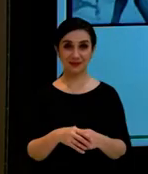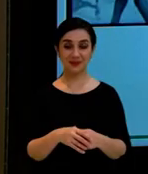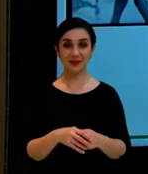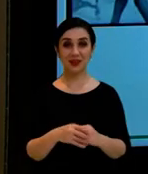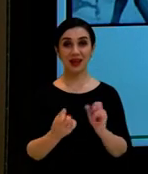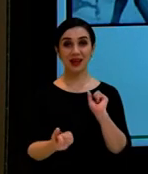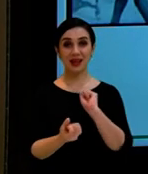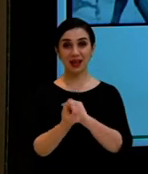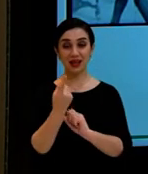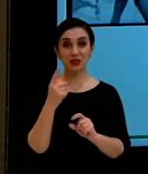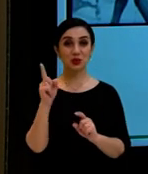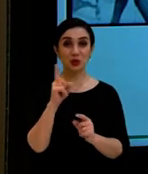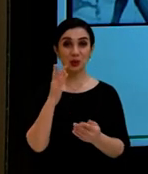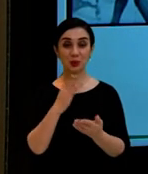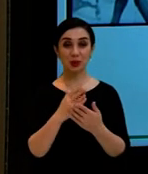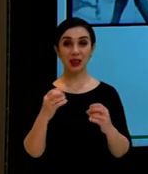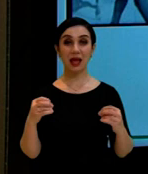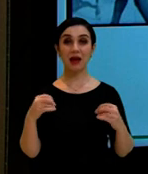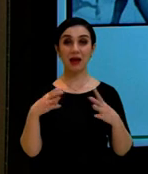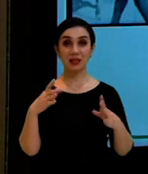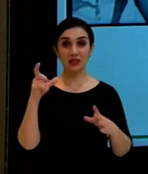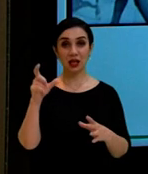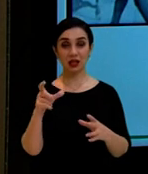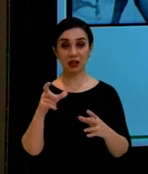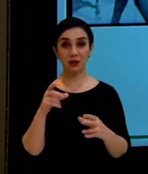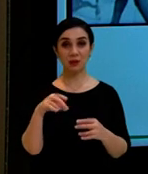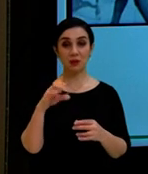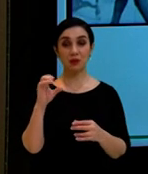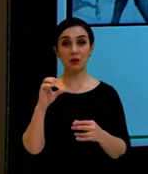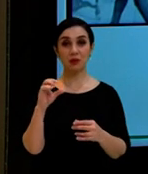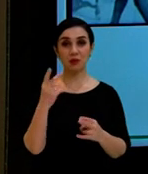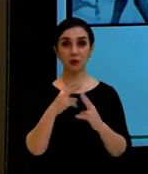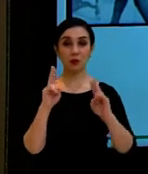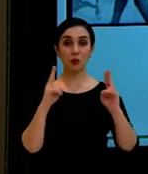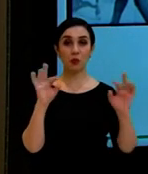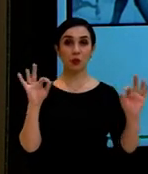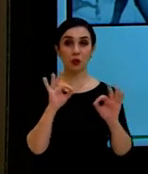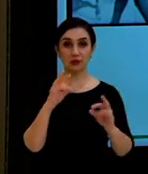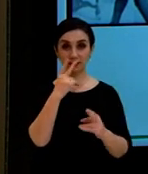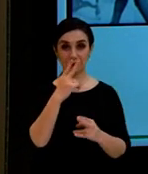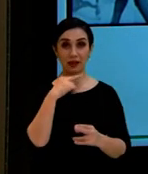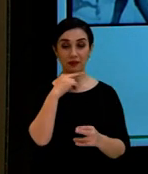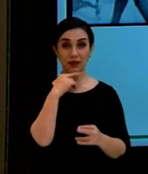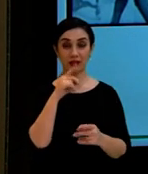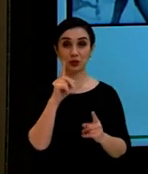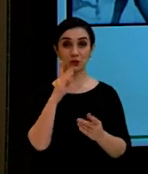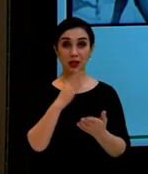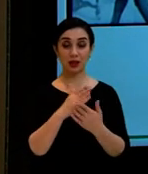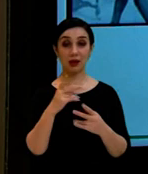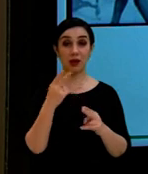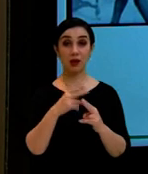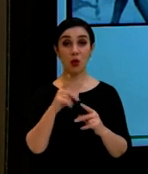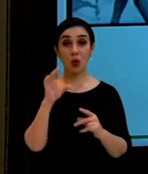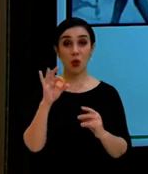оказывается чтобы стать аристократом обратите внимание музыка и танцы чтобы стать аристократом